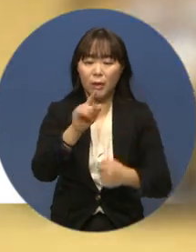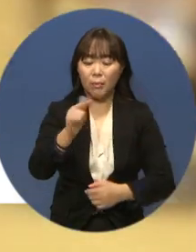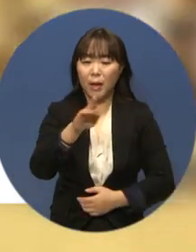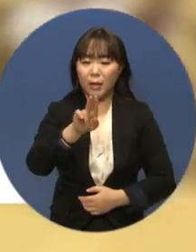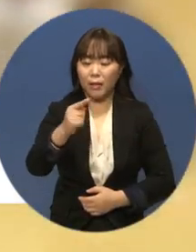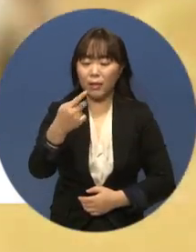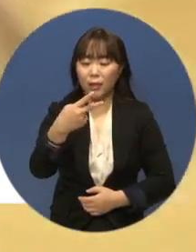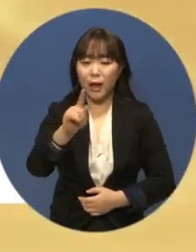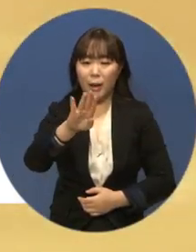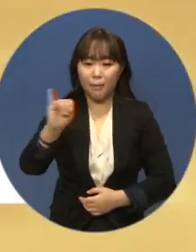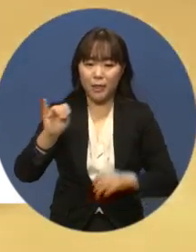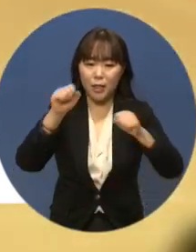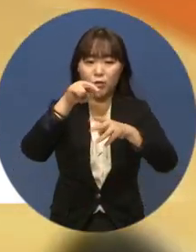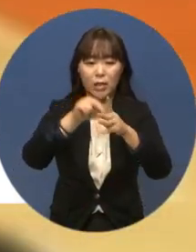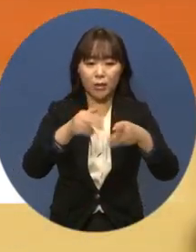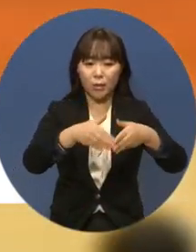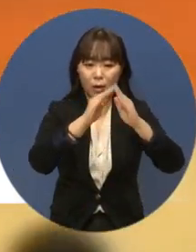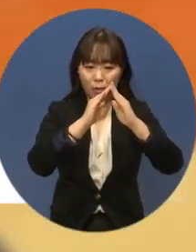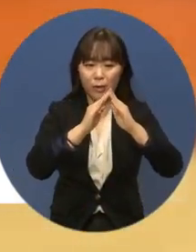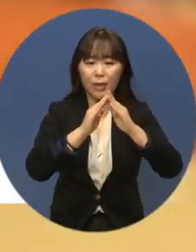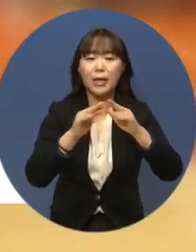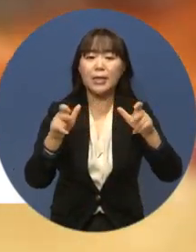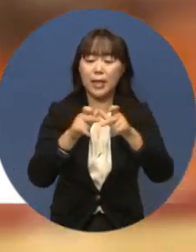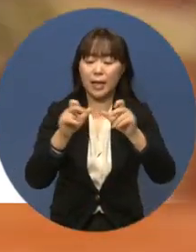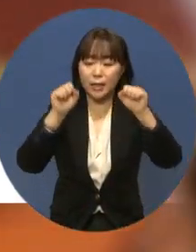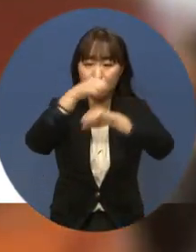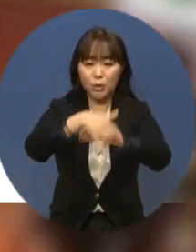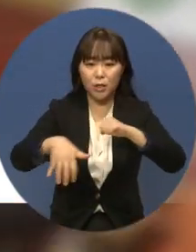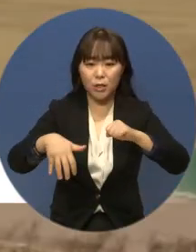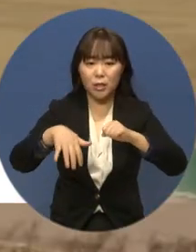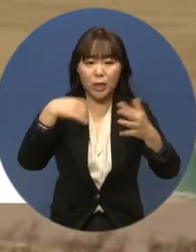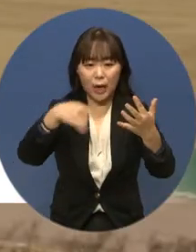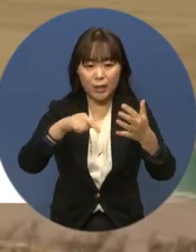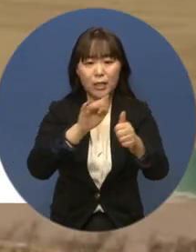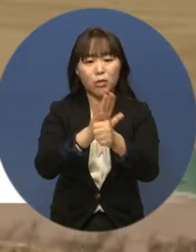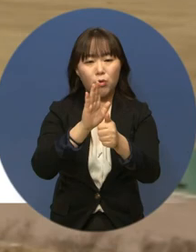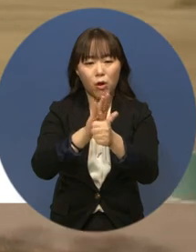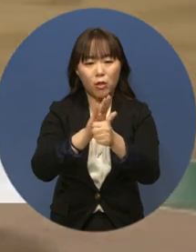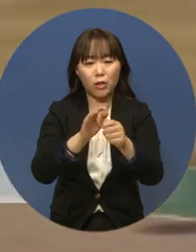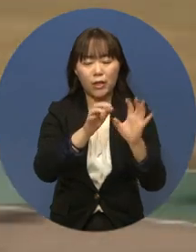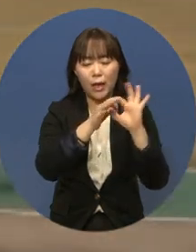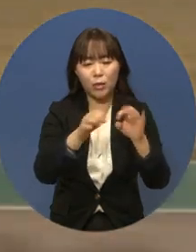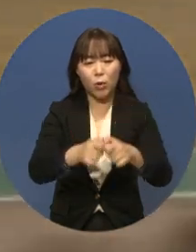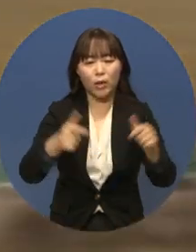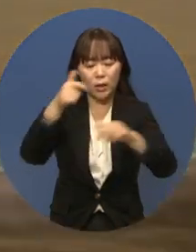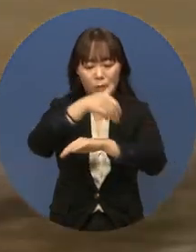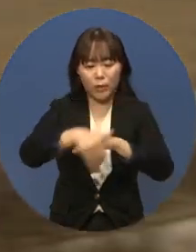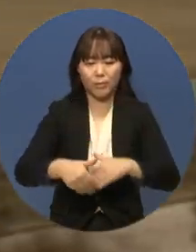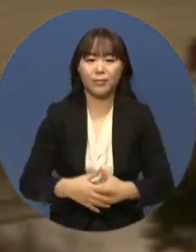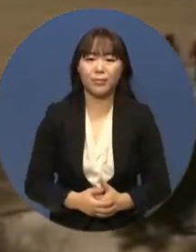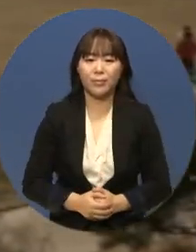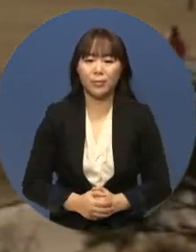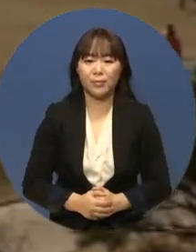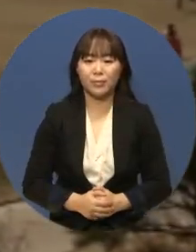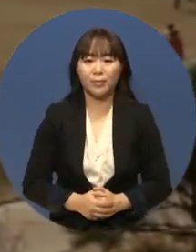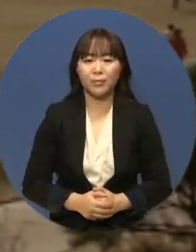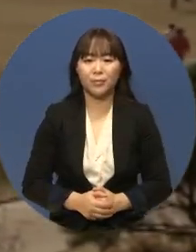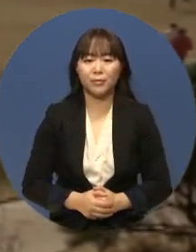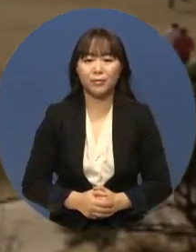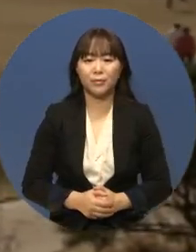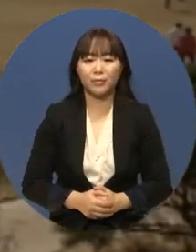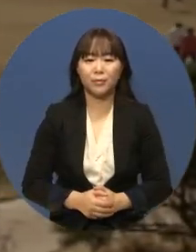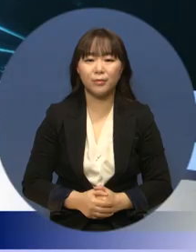반다비 체육센터 건립과 장애인 스포츠 강좌 지원 등을 계속 확대해 나갈 예정이라고 밝혔습니다. 복지TV 뉴스